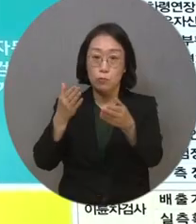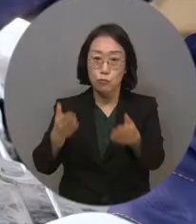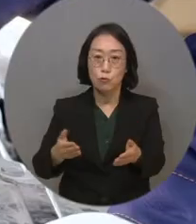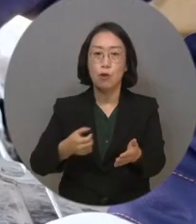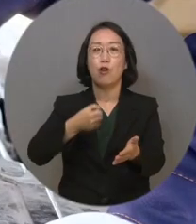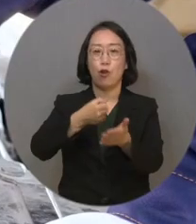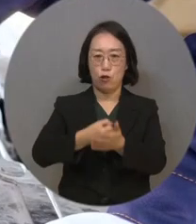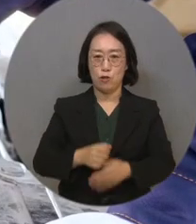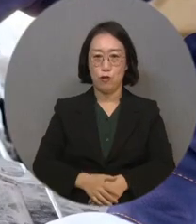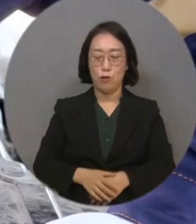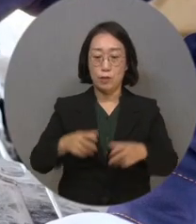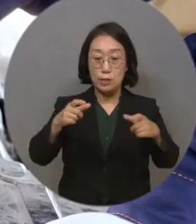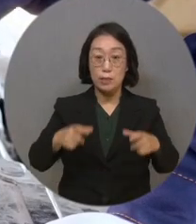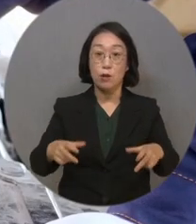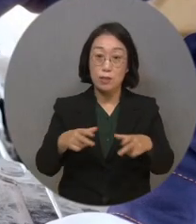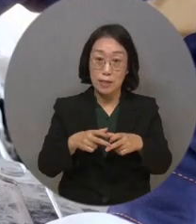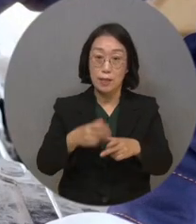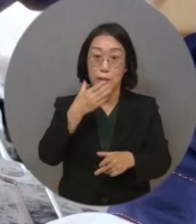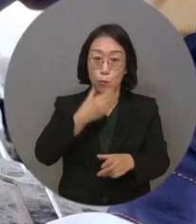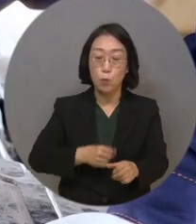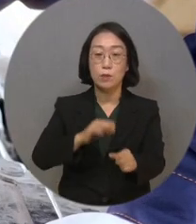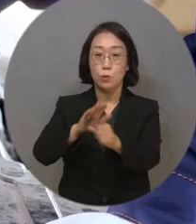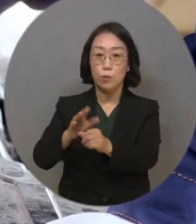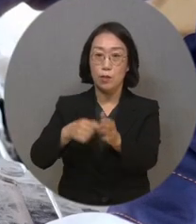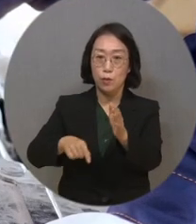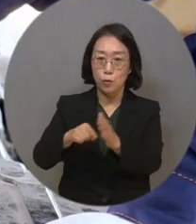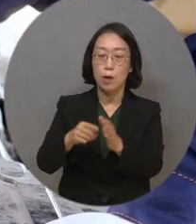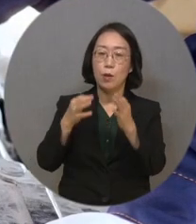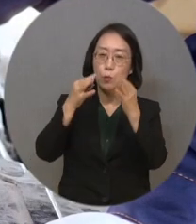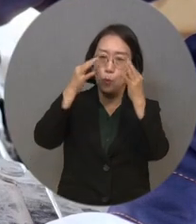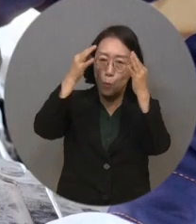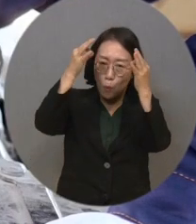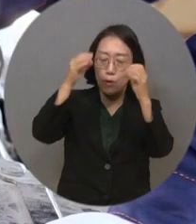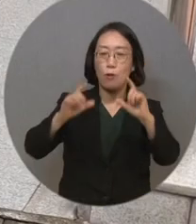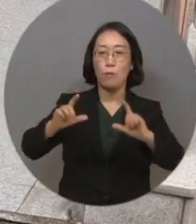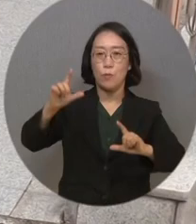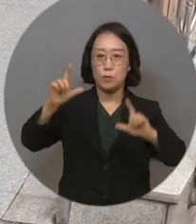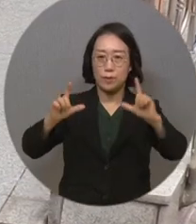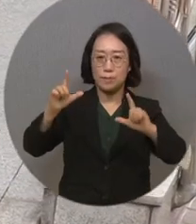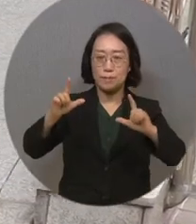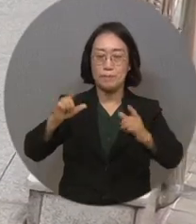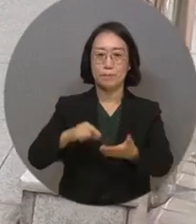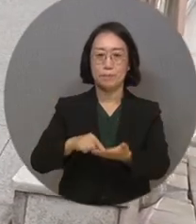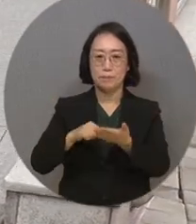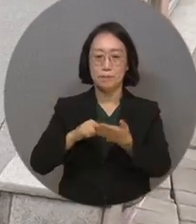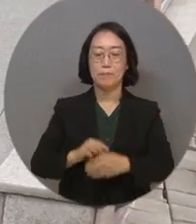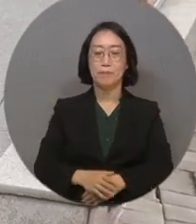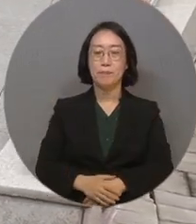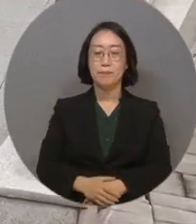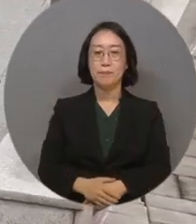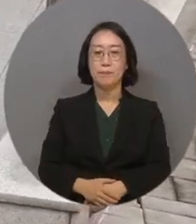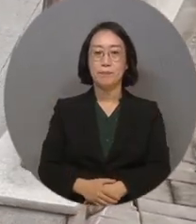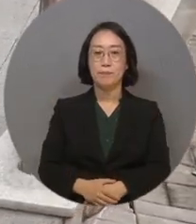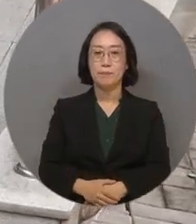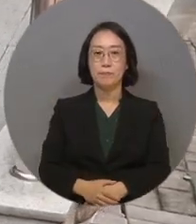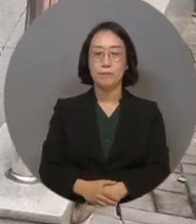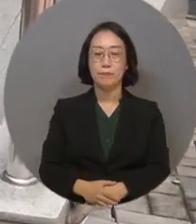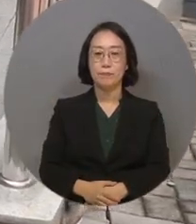등 지역 장애인의 복지 양상에 바지하고 있습니다 복지 tv 뉴스 정유정